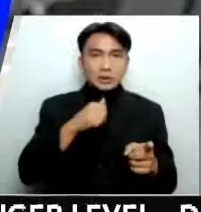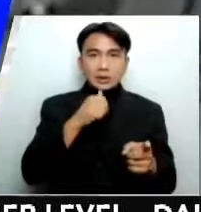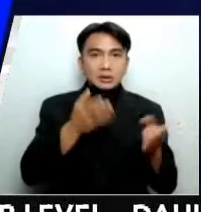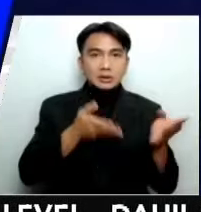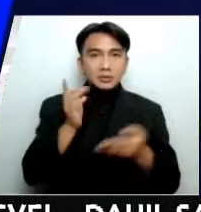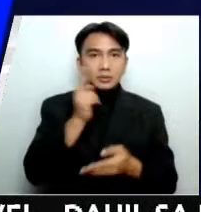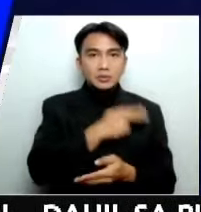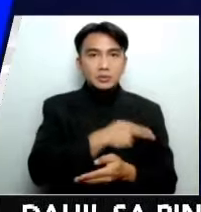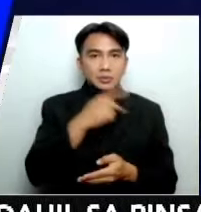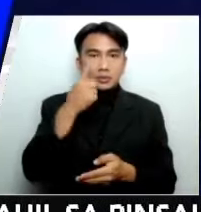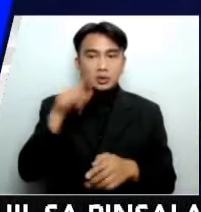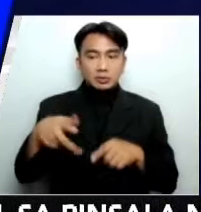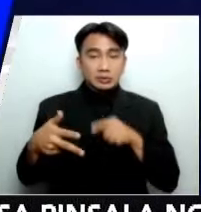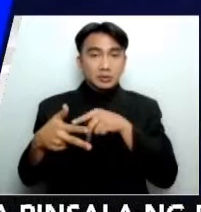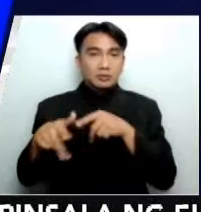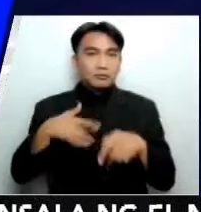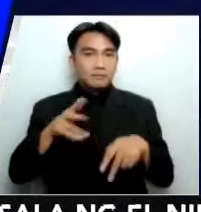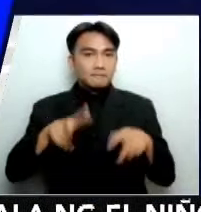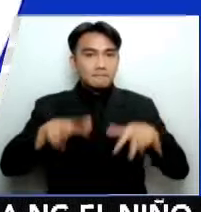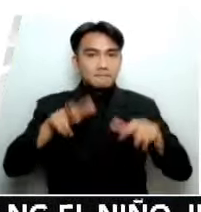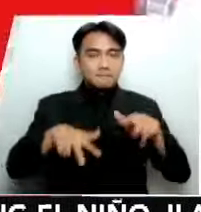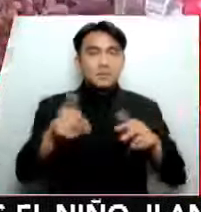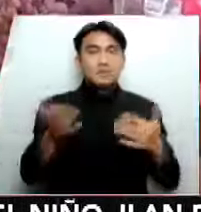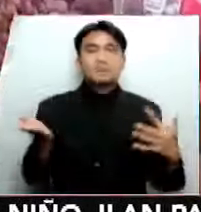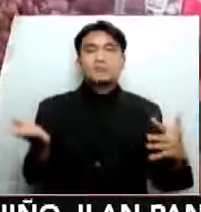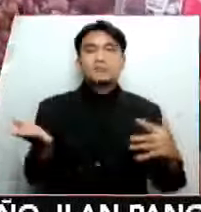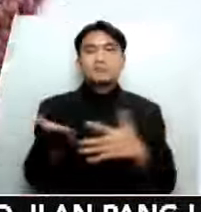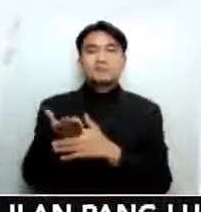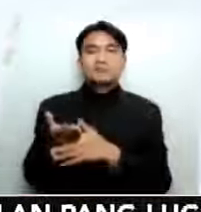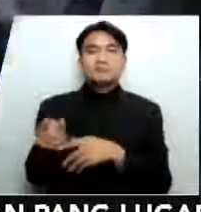siya. Sinampahan na siya ng reklamo.